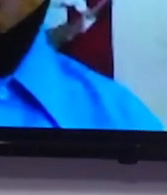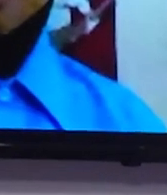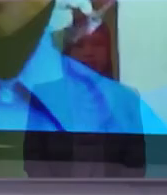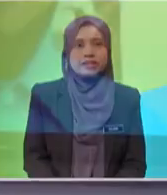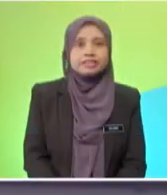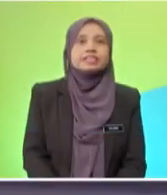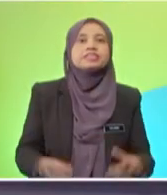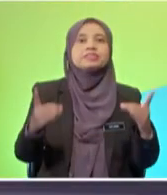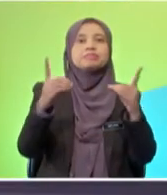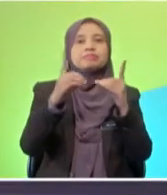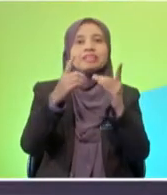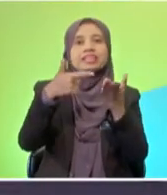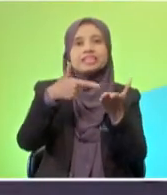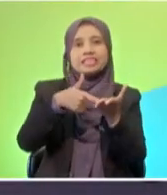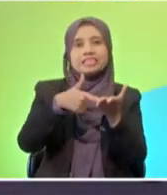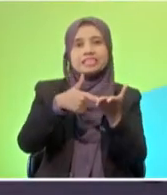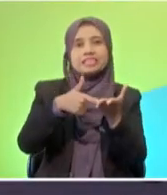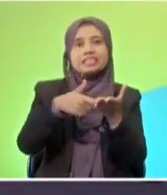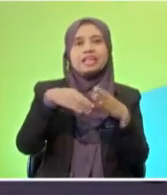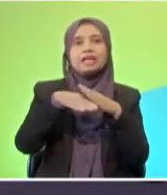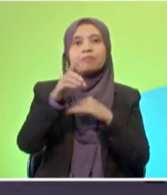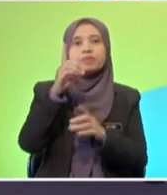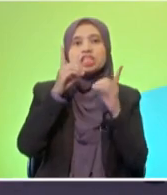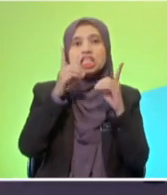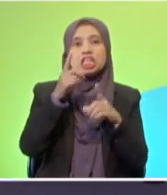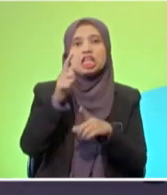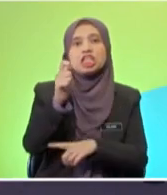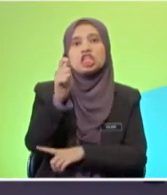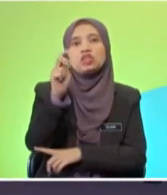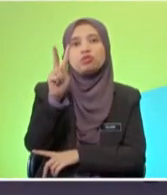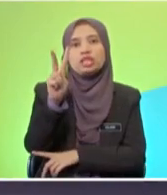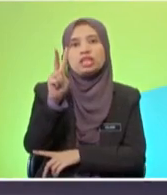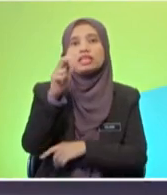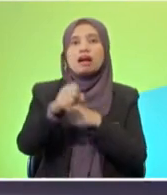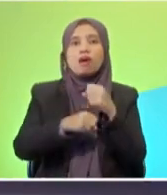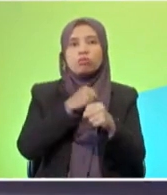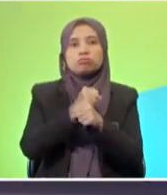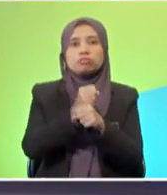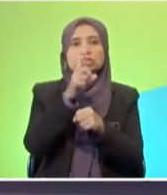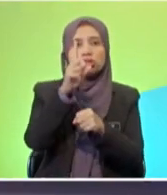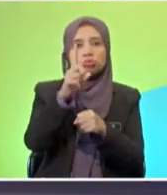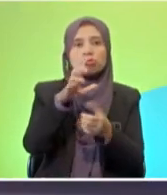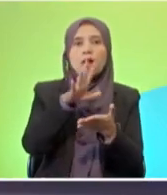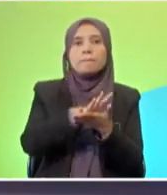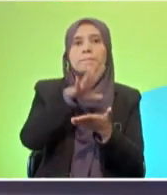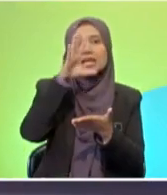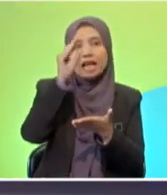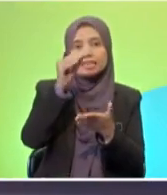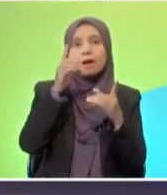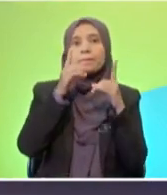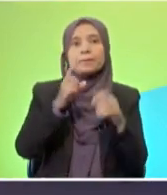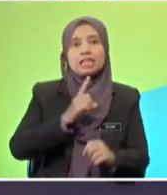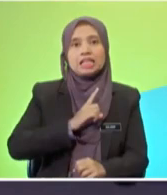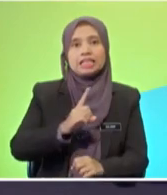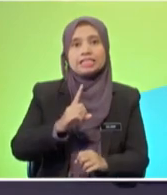Kembali lagi bersama dengan kami di didik TV KPM dalam slot tahap 1 pada hari ini kita belajar mengenai mata pelajaran Pendidikan Islam